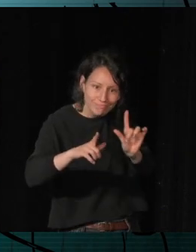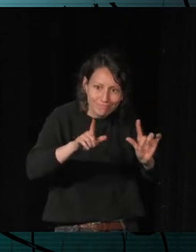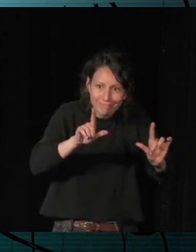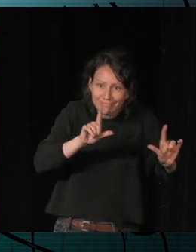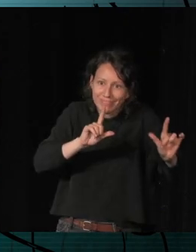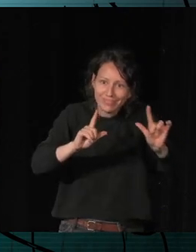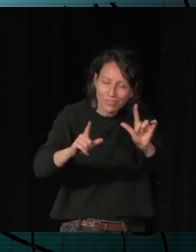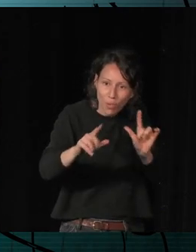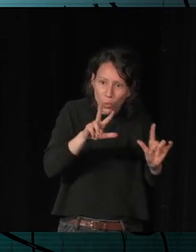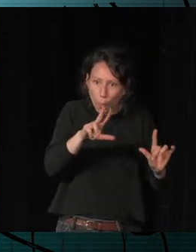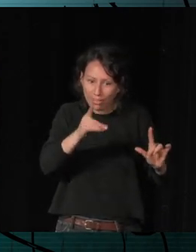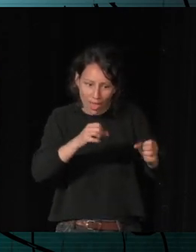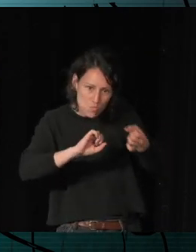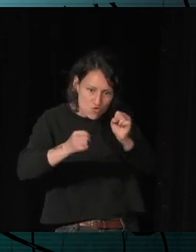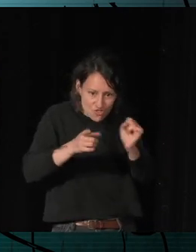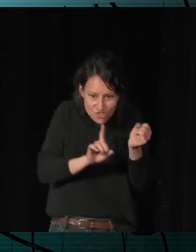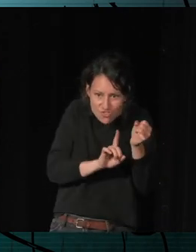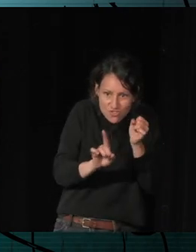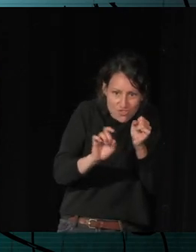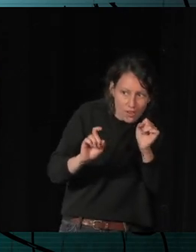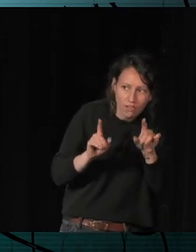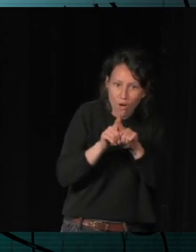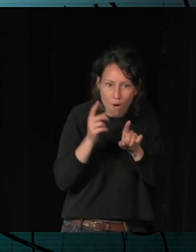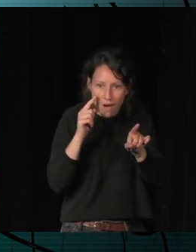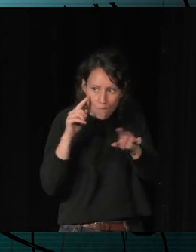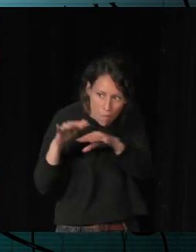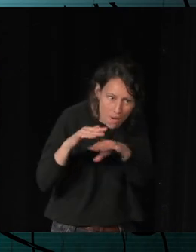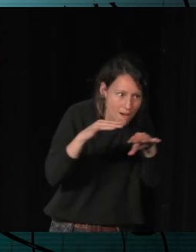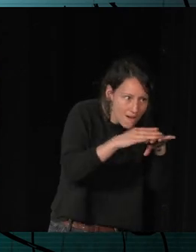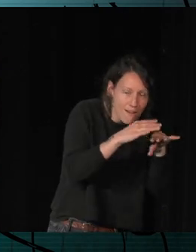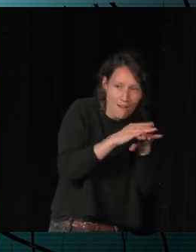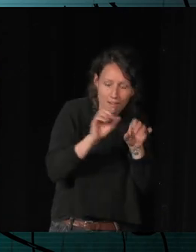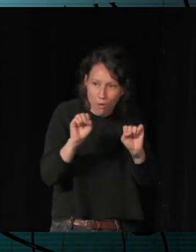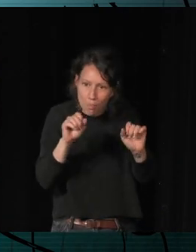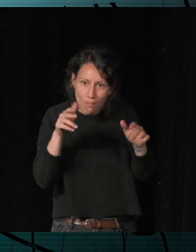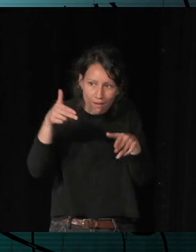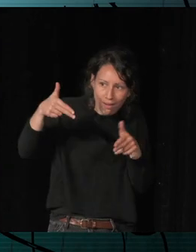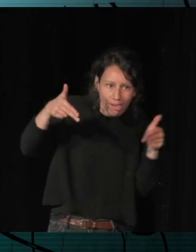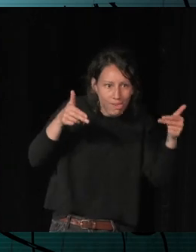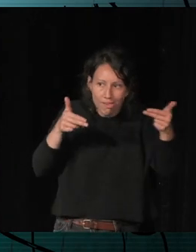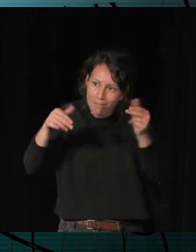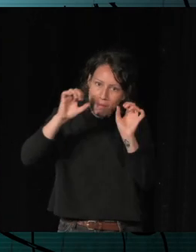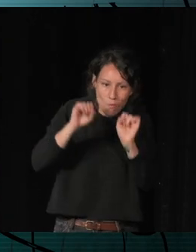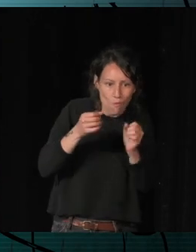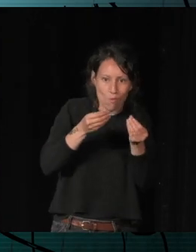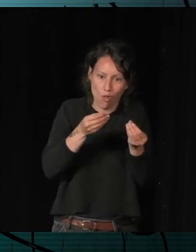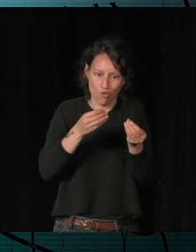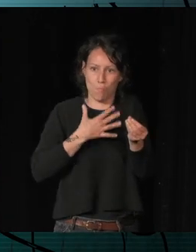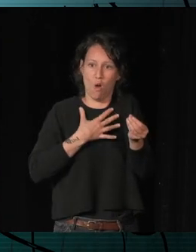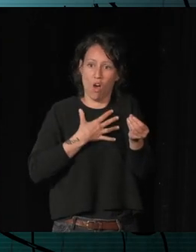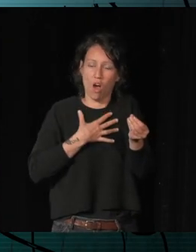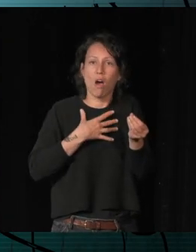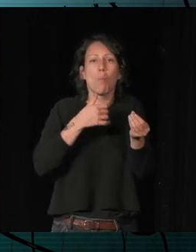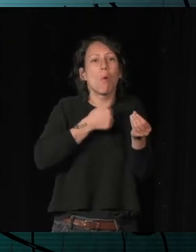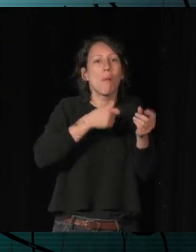cinématographique et qu'on pouvait déjà faire peur rien qu'avec des angles de caméra ou des choses comme ça jamais jamais dans ma tête j'ai imaginé que c'était un film ou